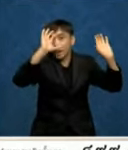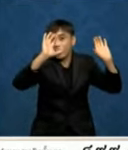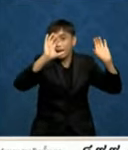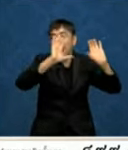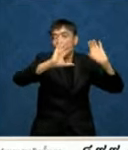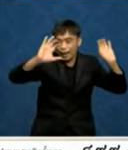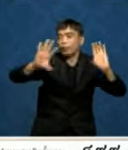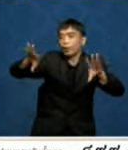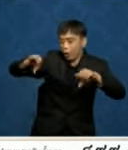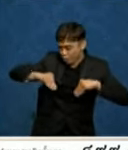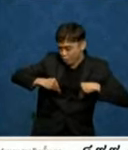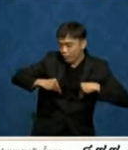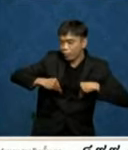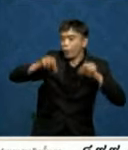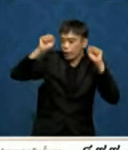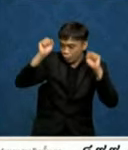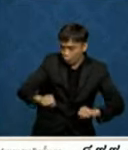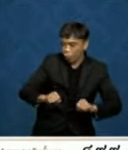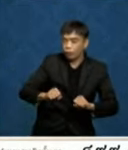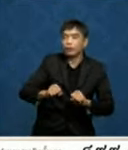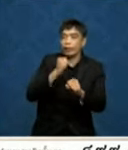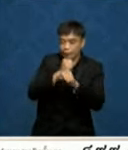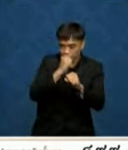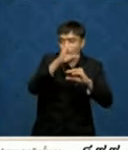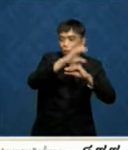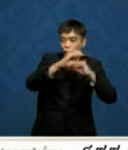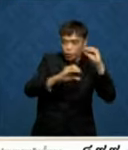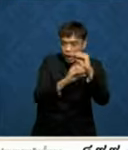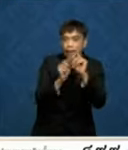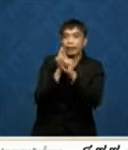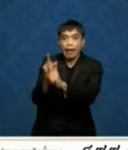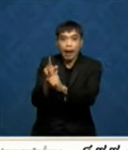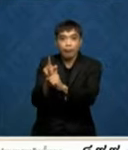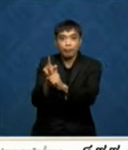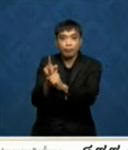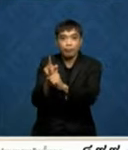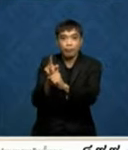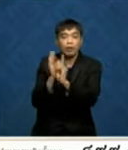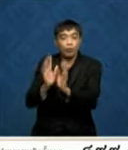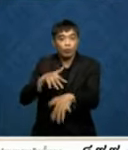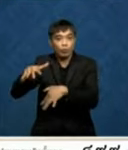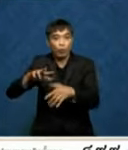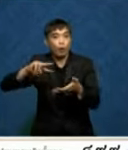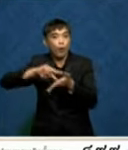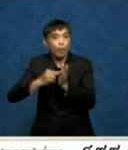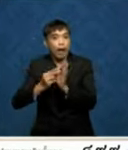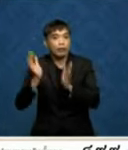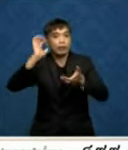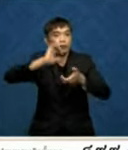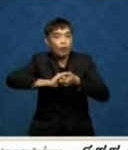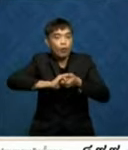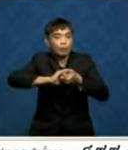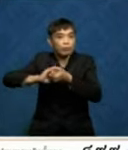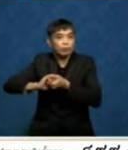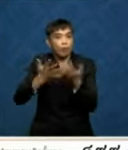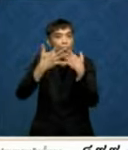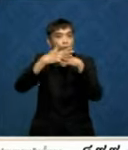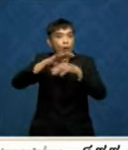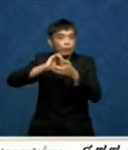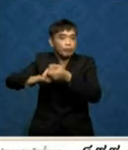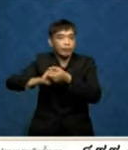ธิ์ให้กับประชาชนคือการสนองตอบตามข้อสัญญานั้นก็มีนิติกรรมร่วมกันระหว่างประชาชนกับรัฐ